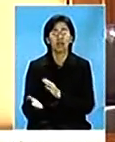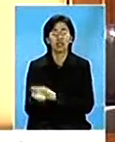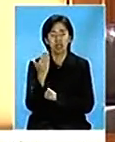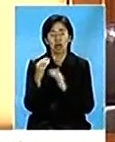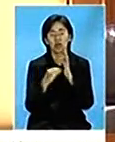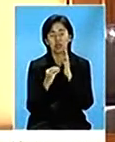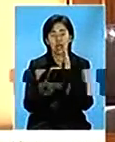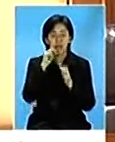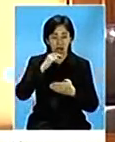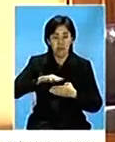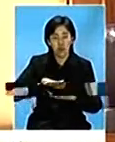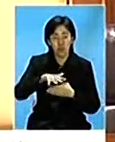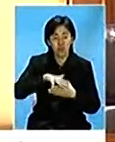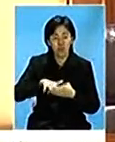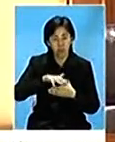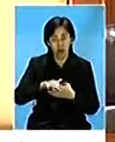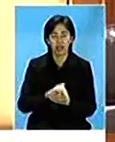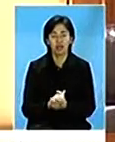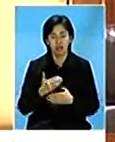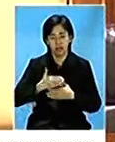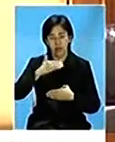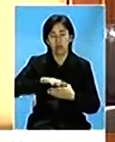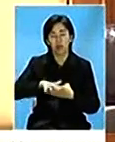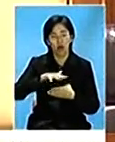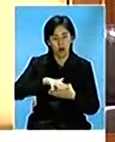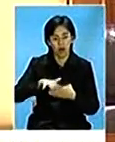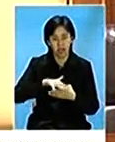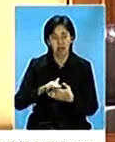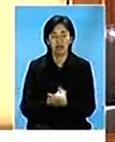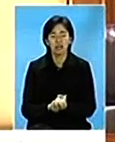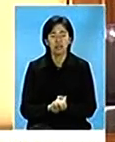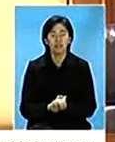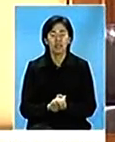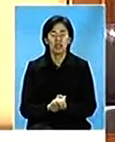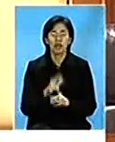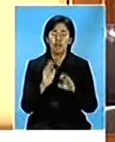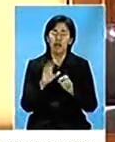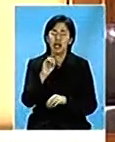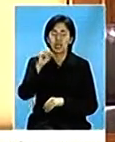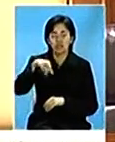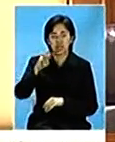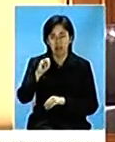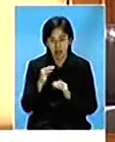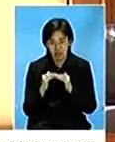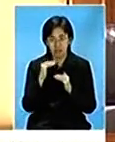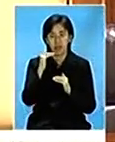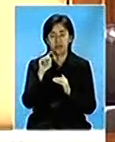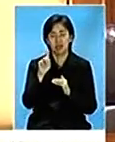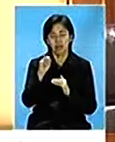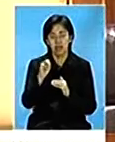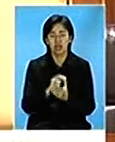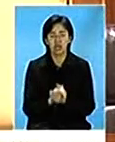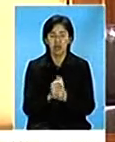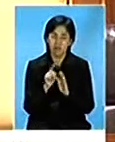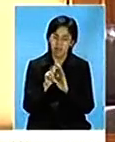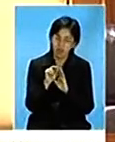ไปปล่อยสักหน่อยแล้วอันนั้นนะฮะตอนแรกดูเหมือนจะ50 เซนติเมตรมั้งแล้วขึ้นเป็น1 เมตรแต่ก็แค่ครึ่ง